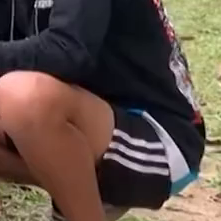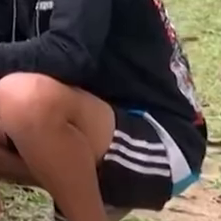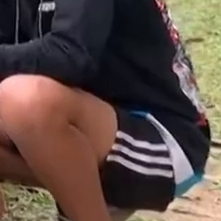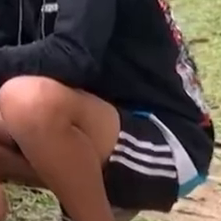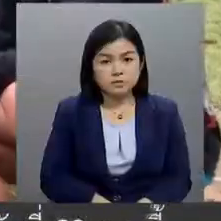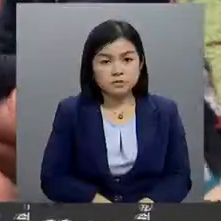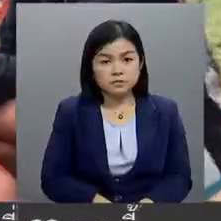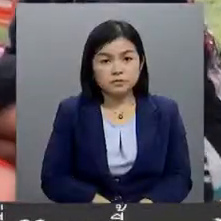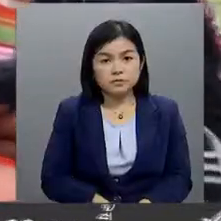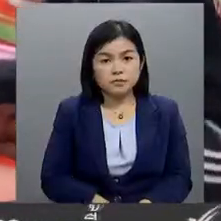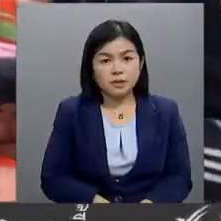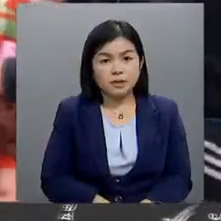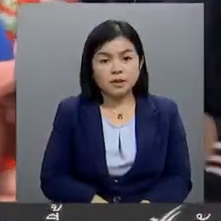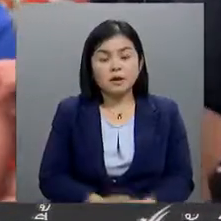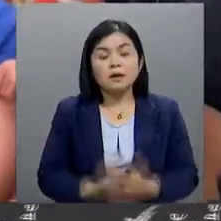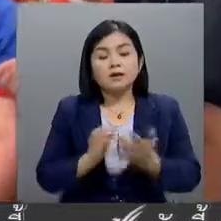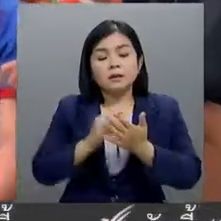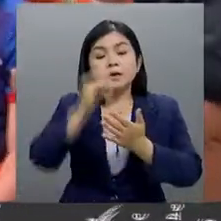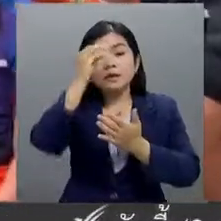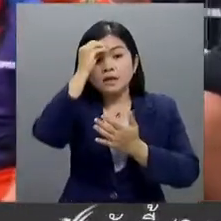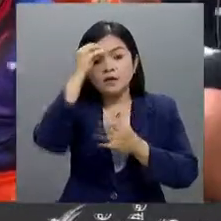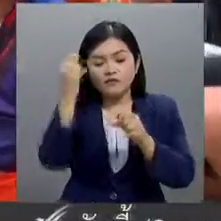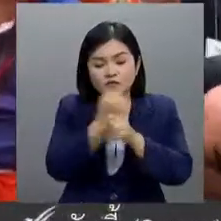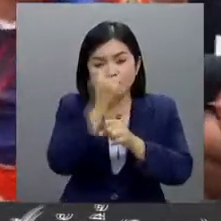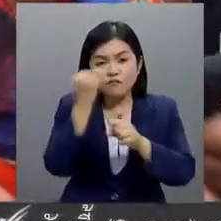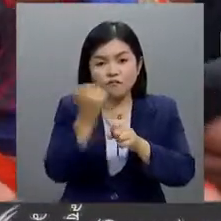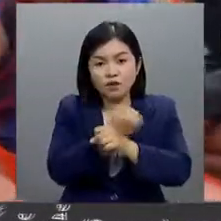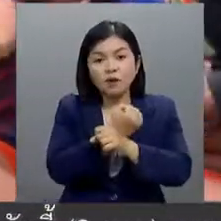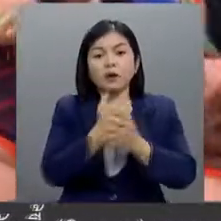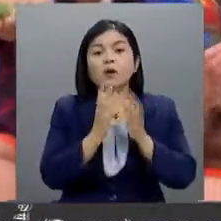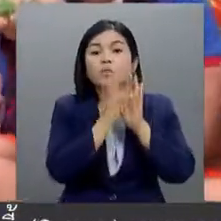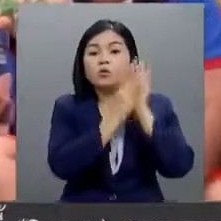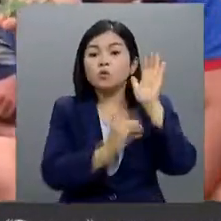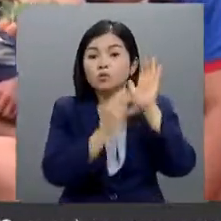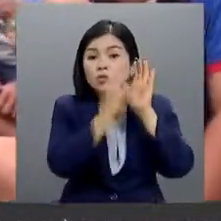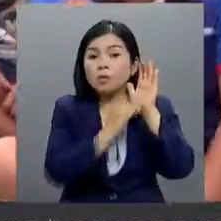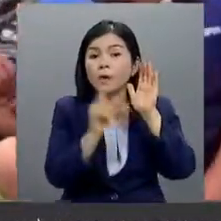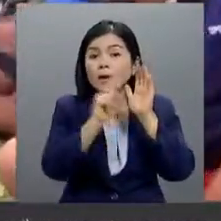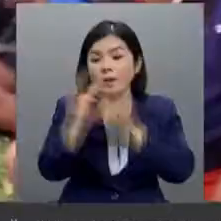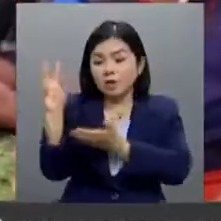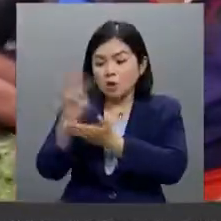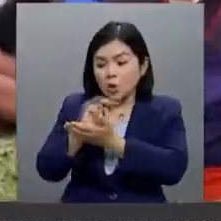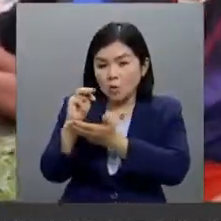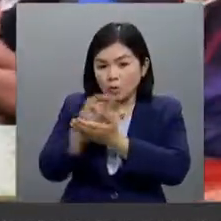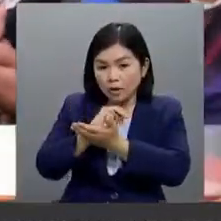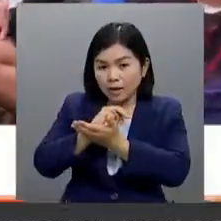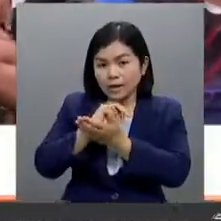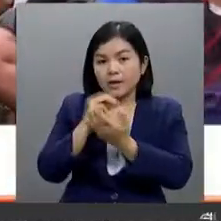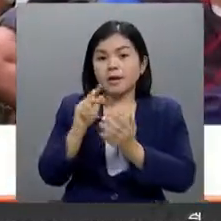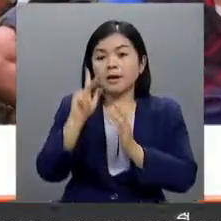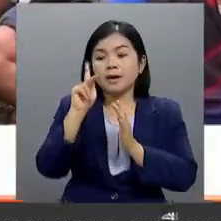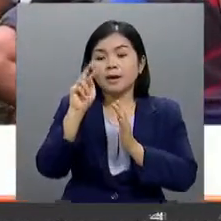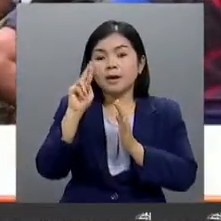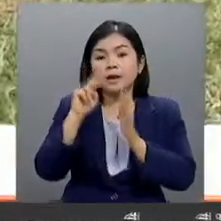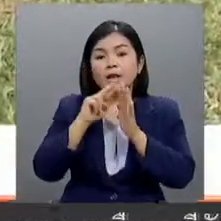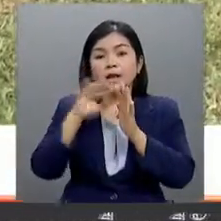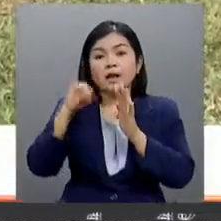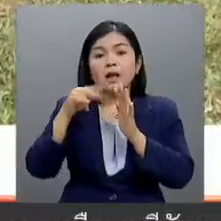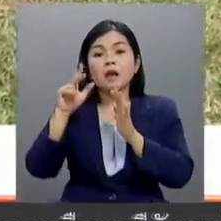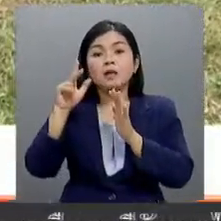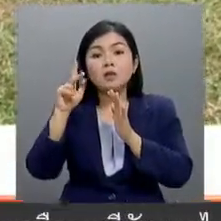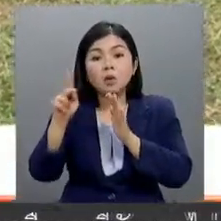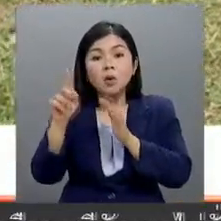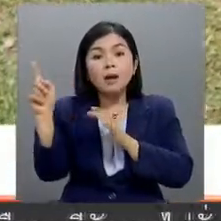เด็กหลังเขากิจกรรมที่มูลนิธิกระจกเงาได้จัดขึ้นมาเพื่อให้เด็กๆบ้านลีผาได้มีโอกาสกลับไปยังบ้านเก่าอีก